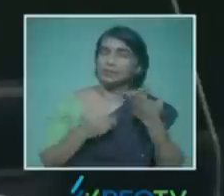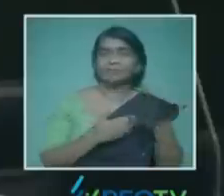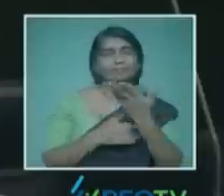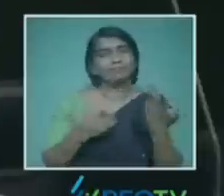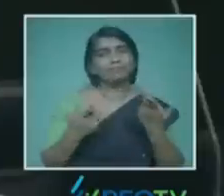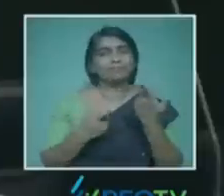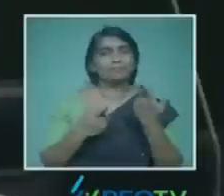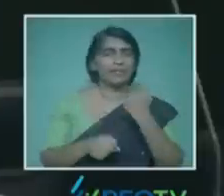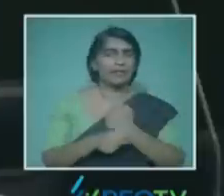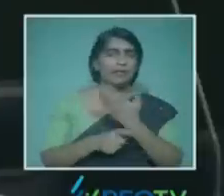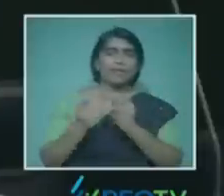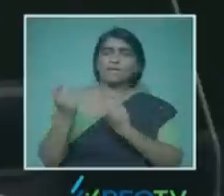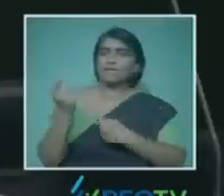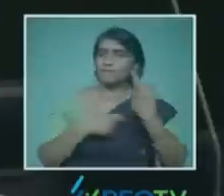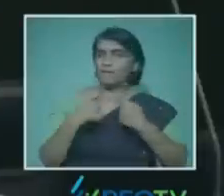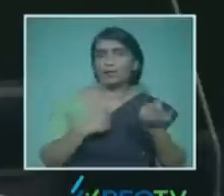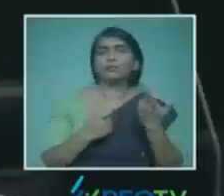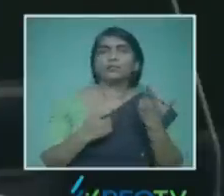ටිකක් රජේ මොනවා හරි ටිකක් විකුණු